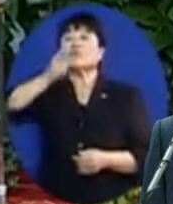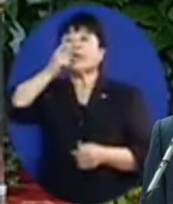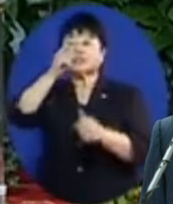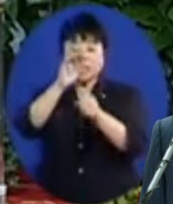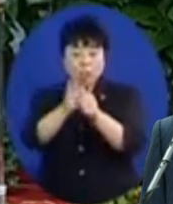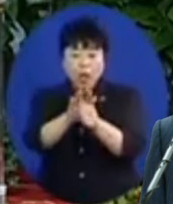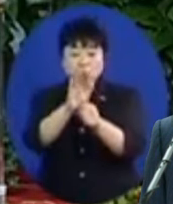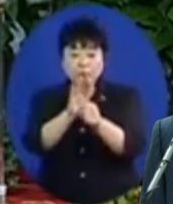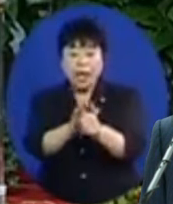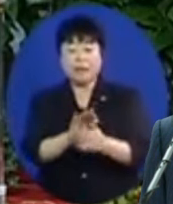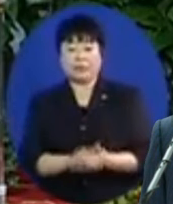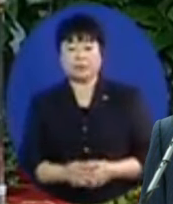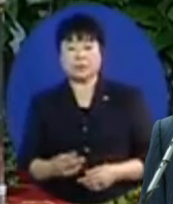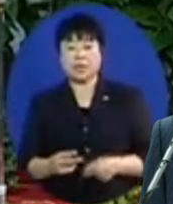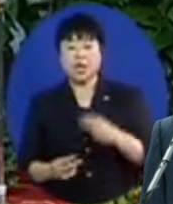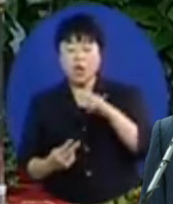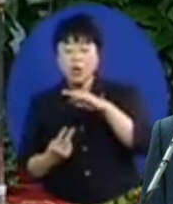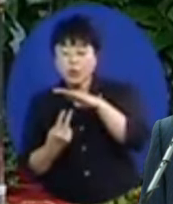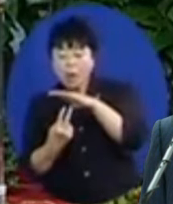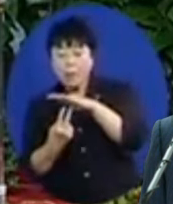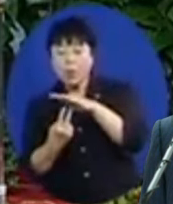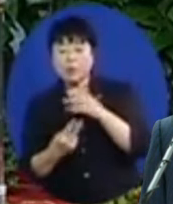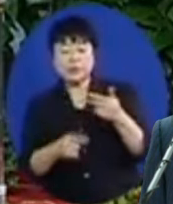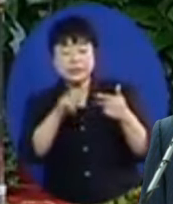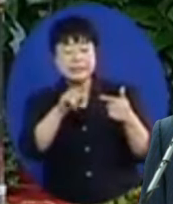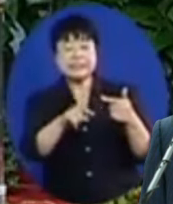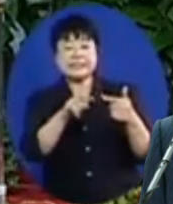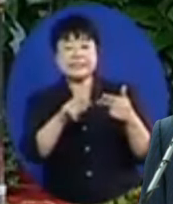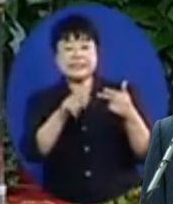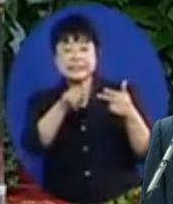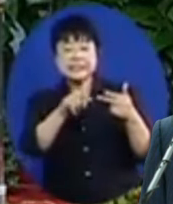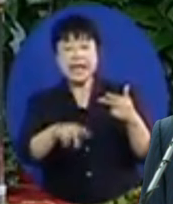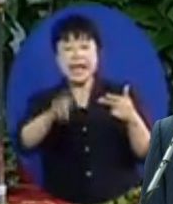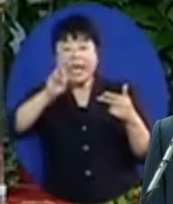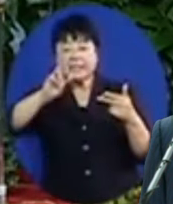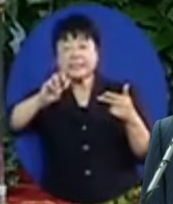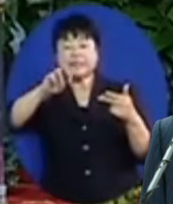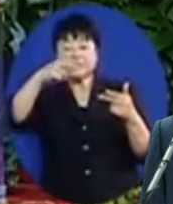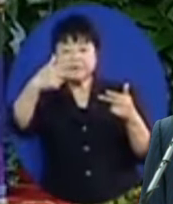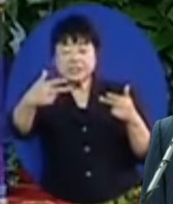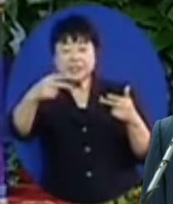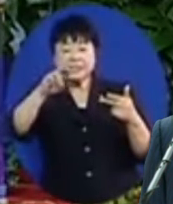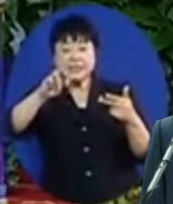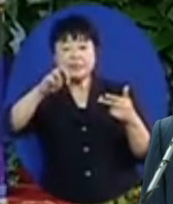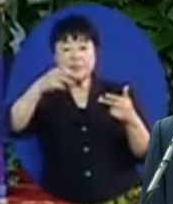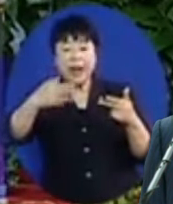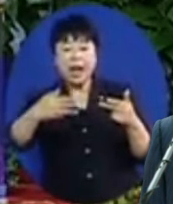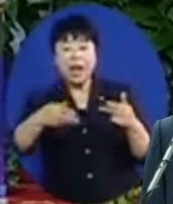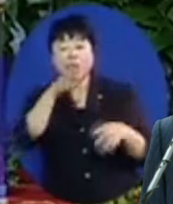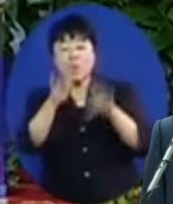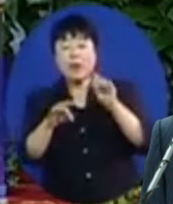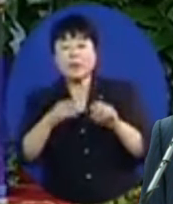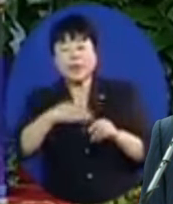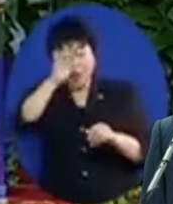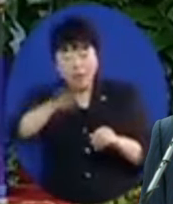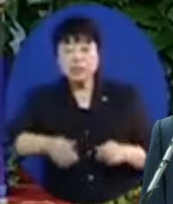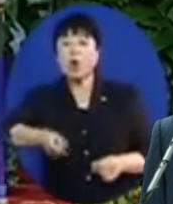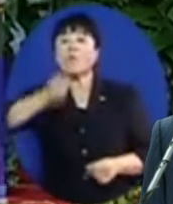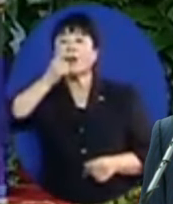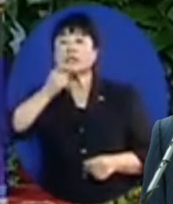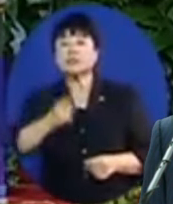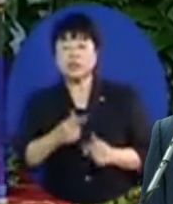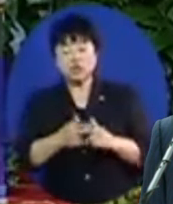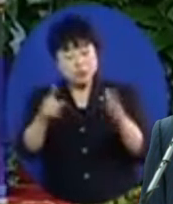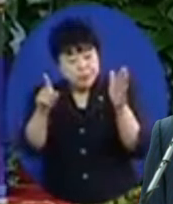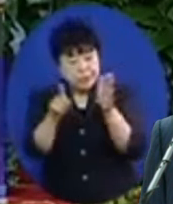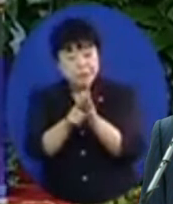해주신 것입니다. 요한복음 7장 37절로 38절에 누구든지 목마르거든 내게로 와서 마시라. 나를 믿는 자는 성경의 이름과